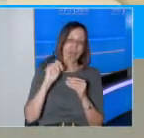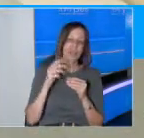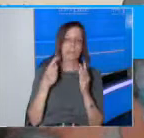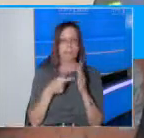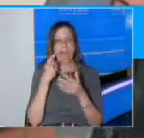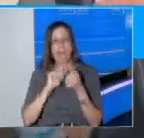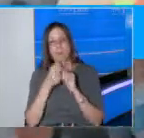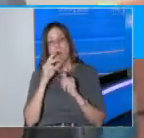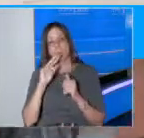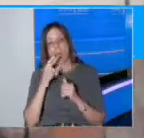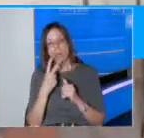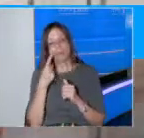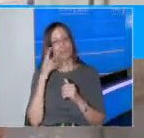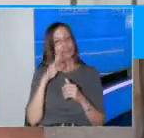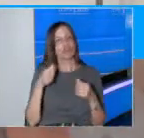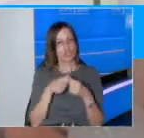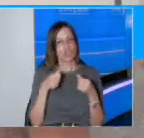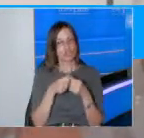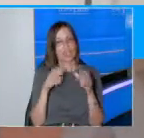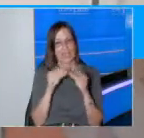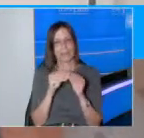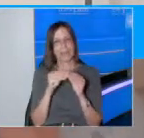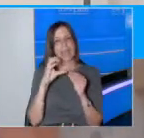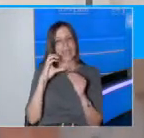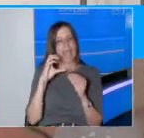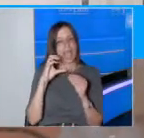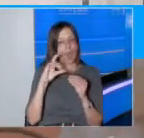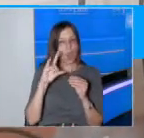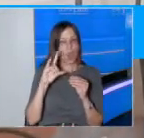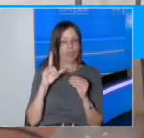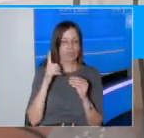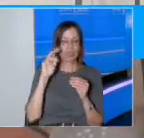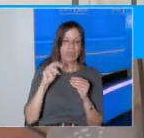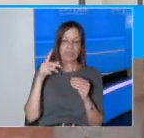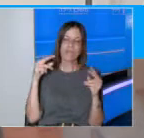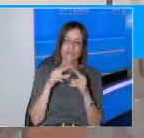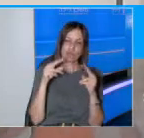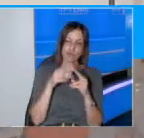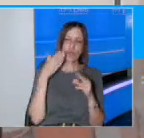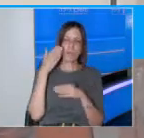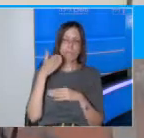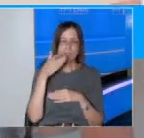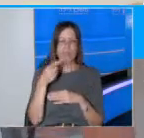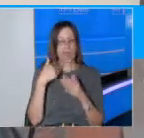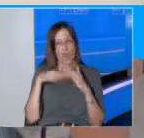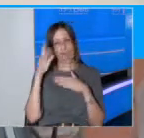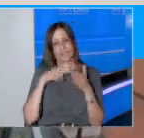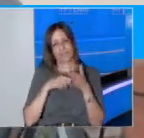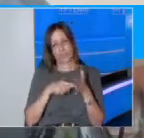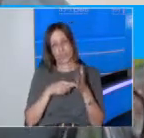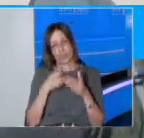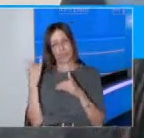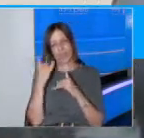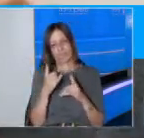מראים שיש קשר רציף בינו ובין כחלון, הם נפגשו, הוא פנה אליו, למרות שרוב הדוגמאות שהביאו, שוב,